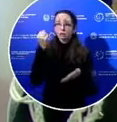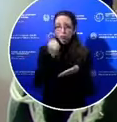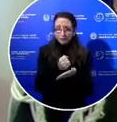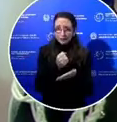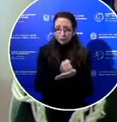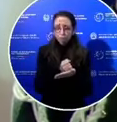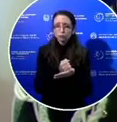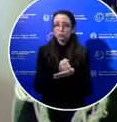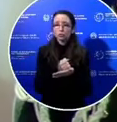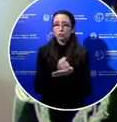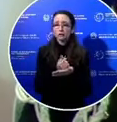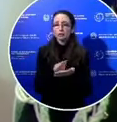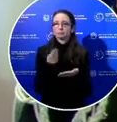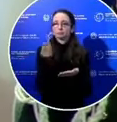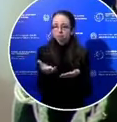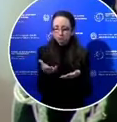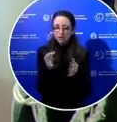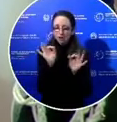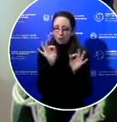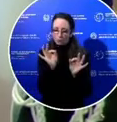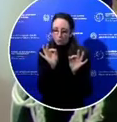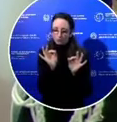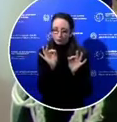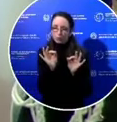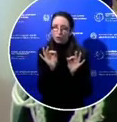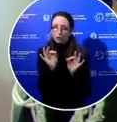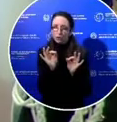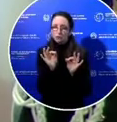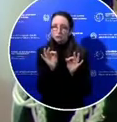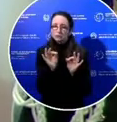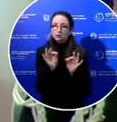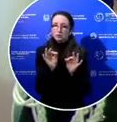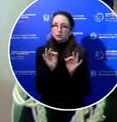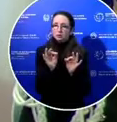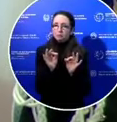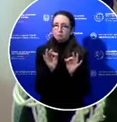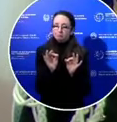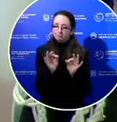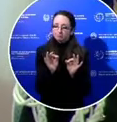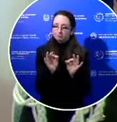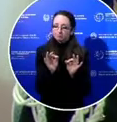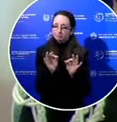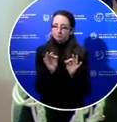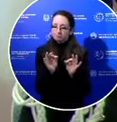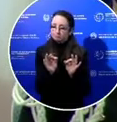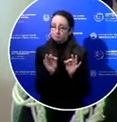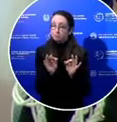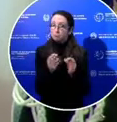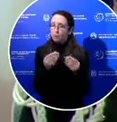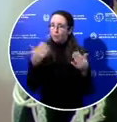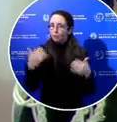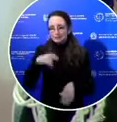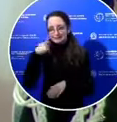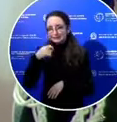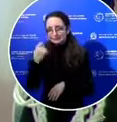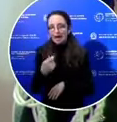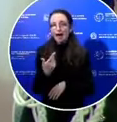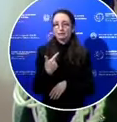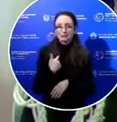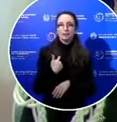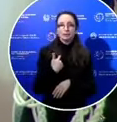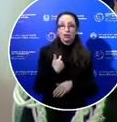una documentazione anche fitta, sono degli standbook davvero corposi ma interessanti, tra l'altro se insomma li pubblicheremo invito anche a tutti a